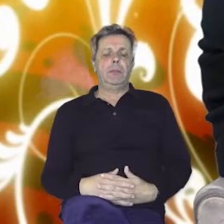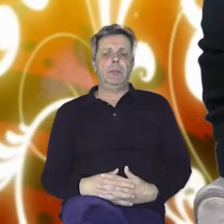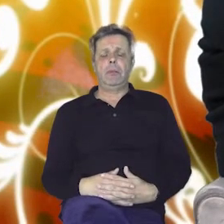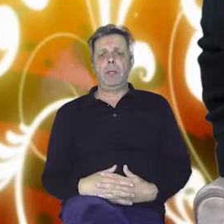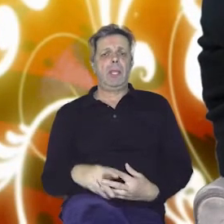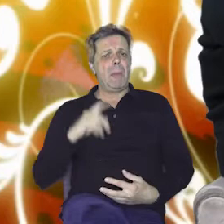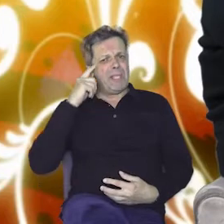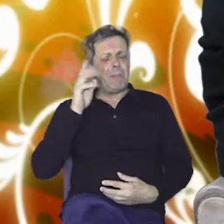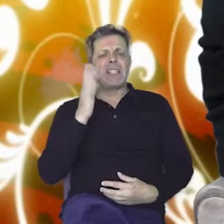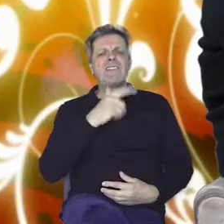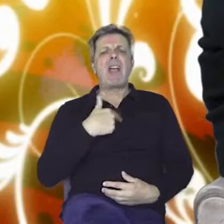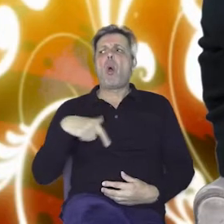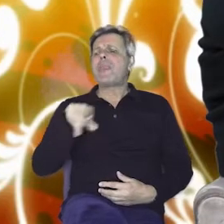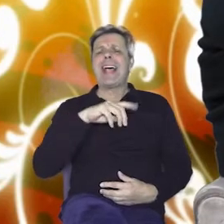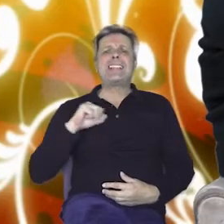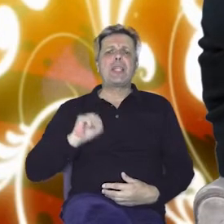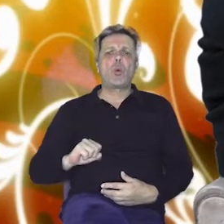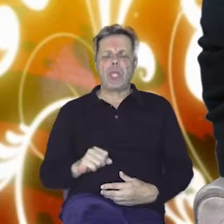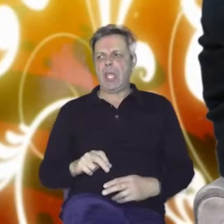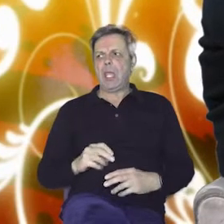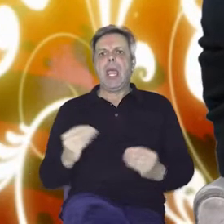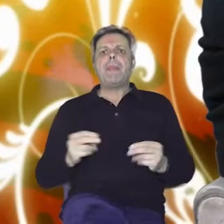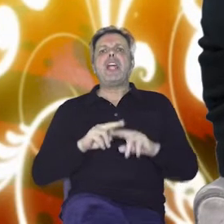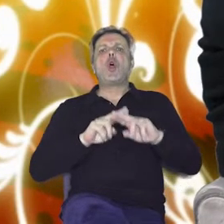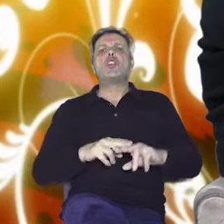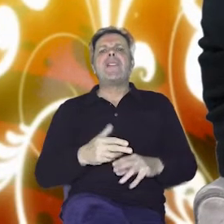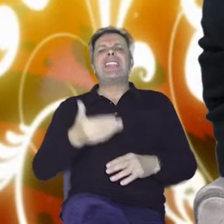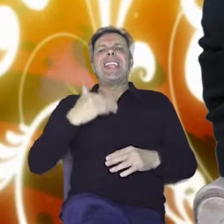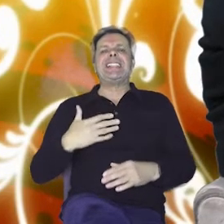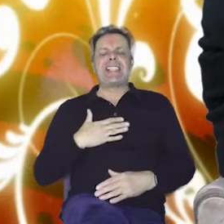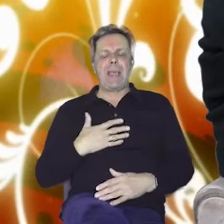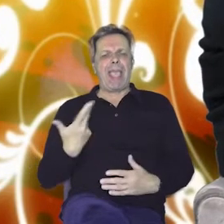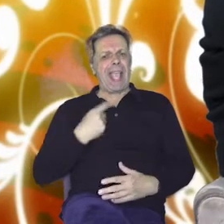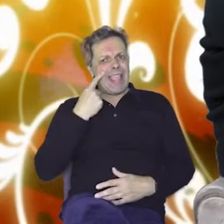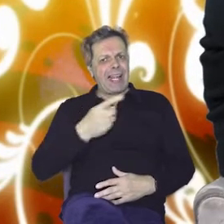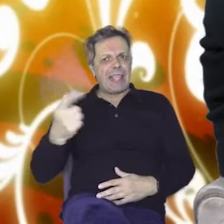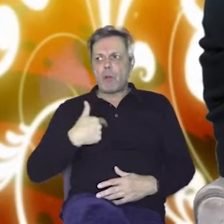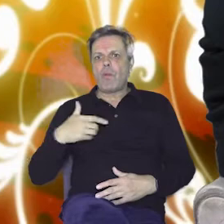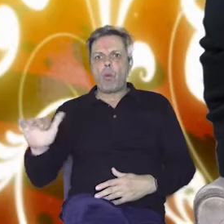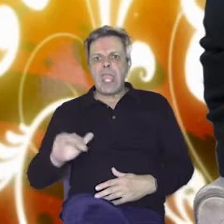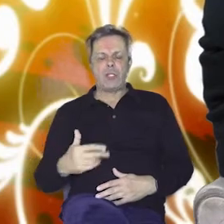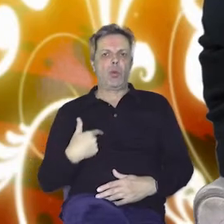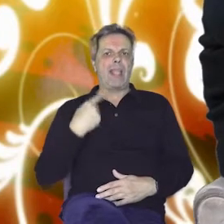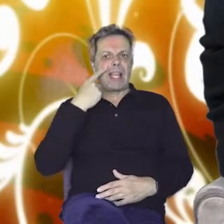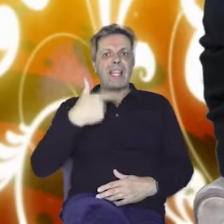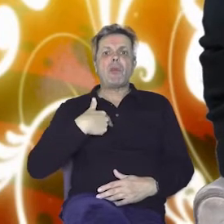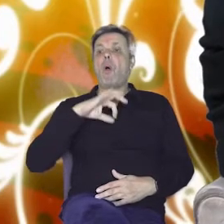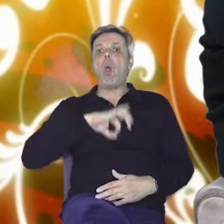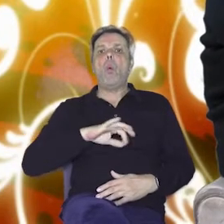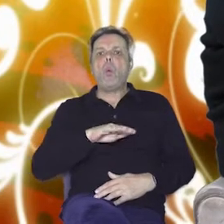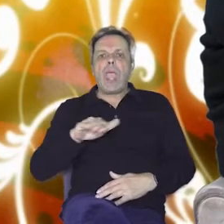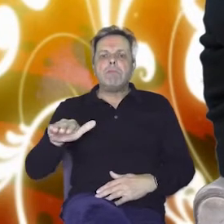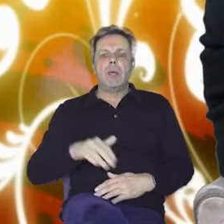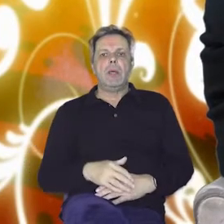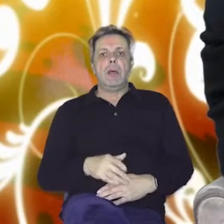od nas se trudi nešto ostaviti iza sebe. Da. I kad gledamo svoju djecu, i kad gledamo svoje unuke, i to